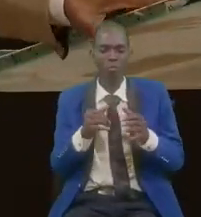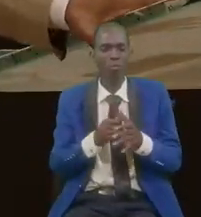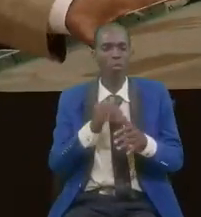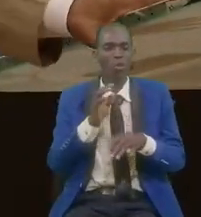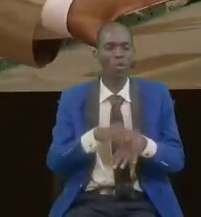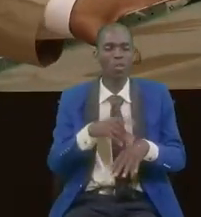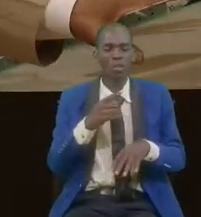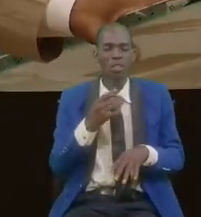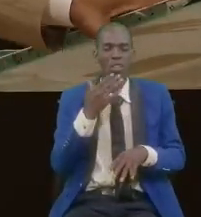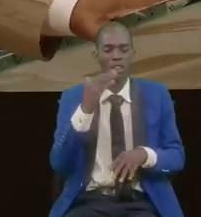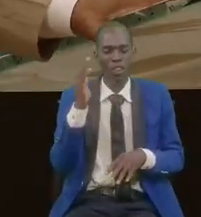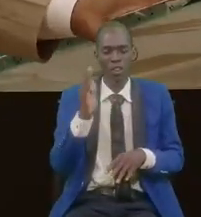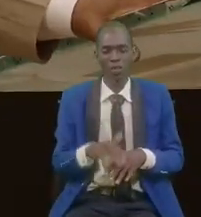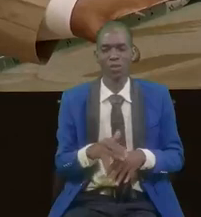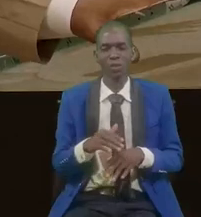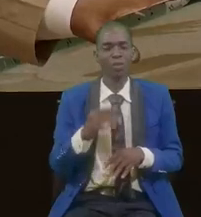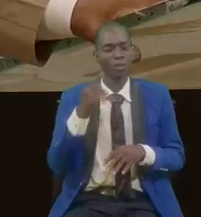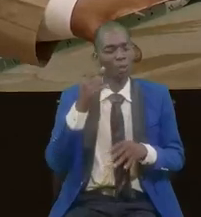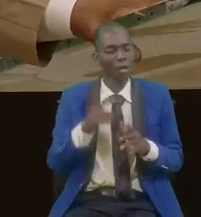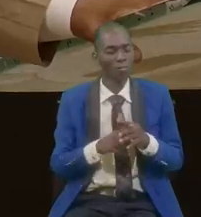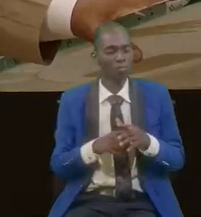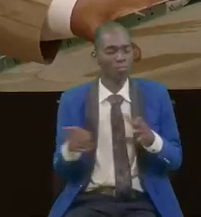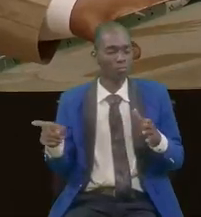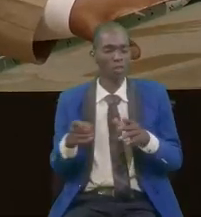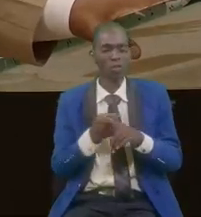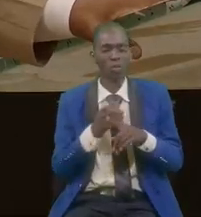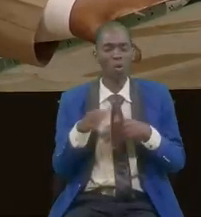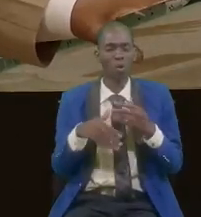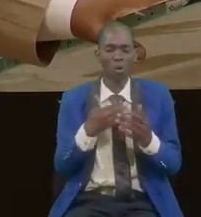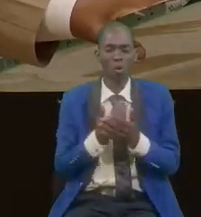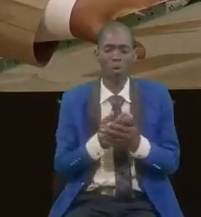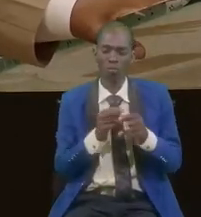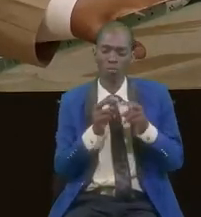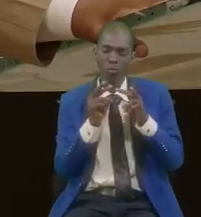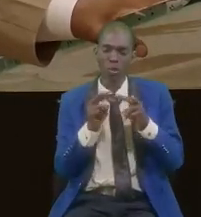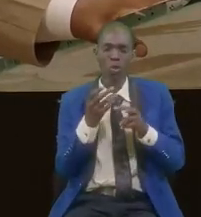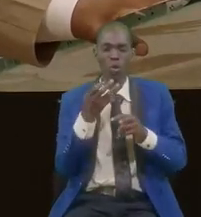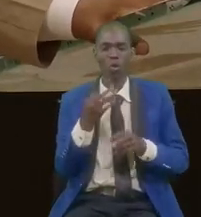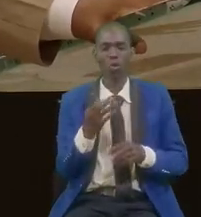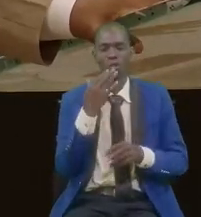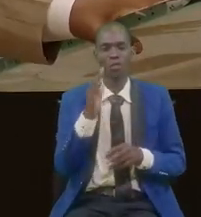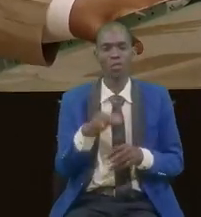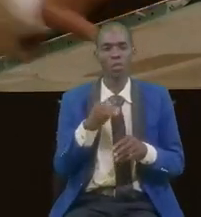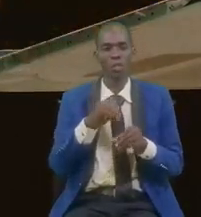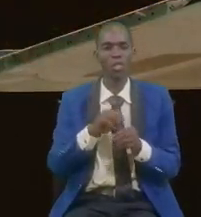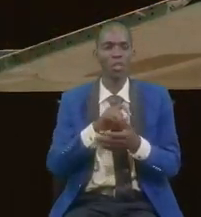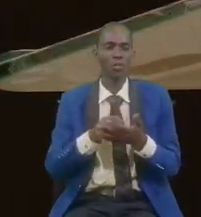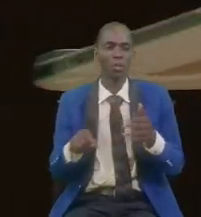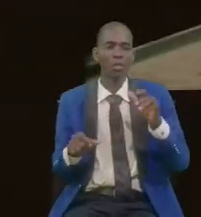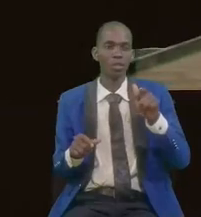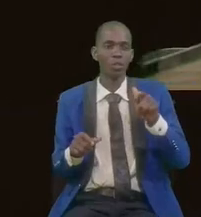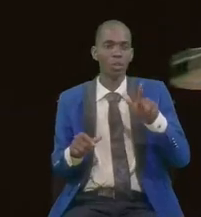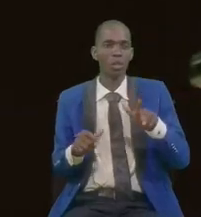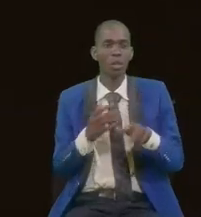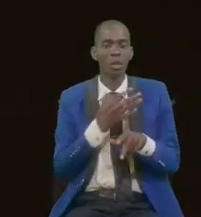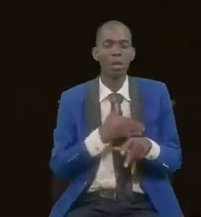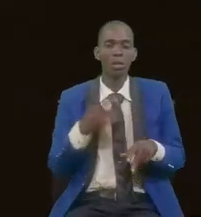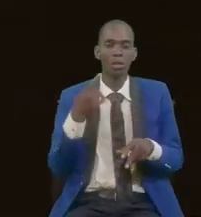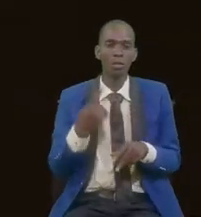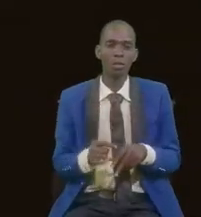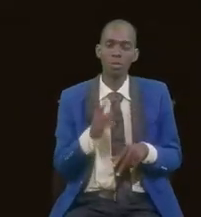mauvaise. Et abstenez-vous de toute espèce de mal. Verset 23 dit que le